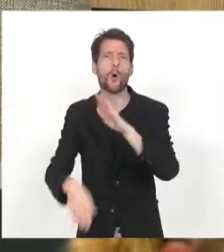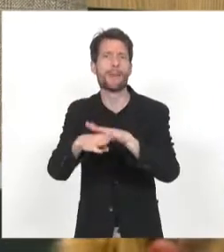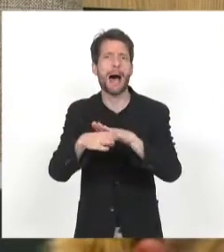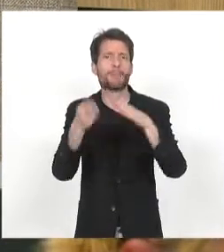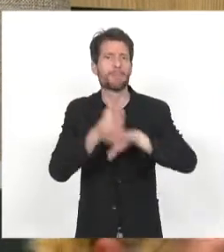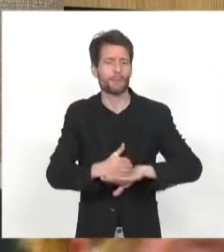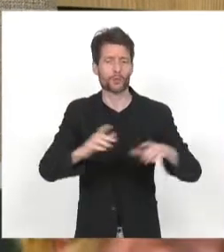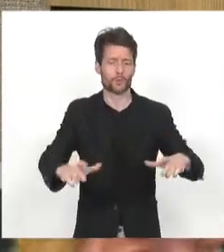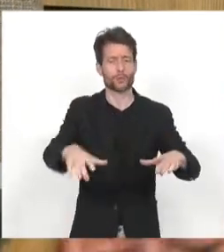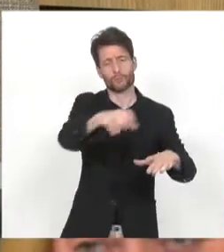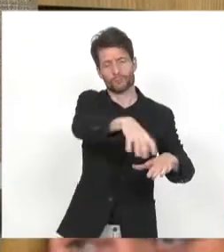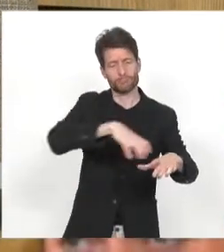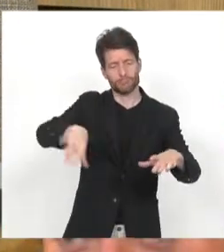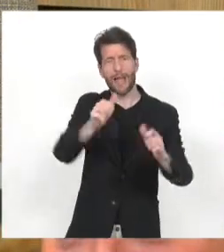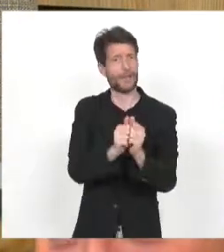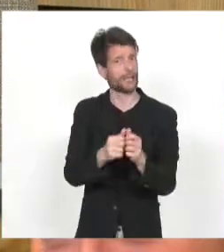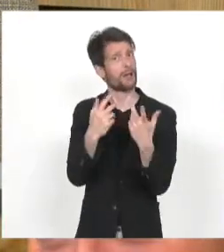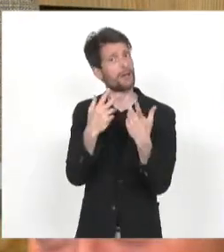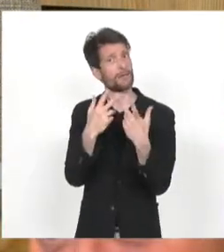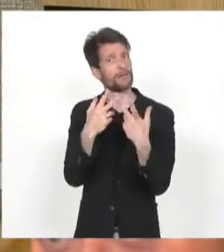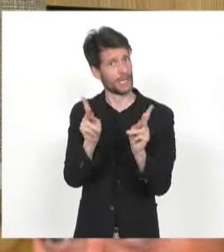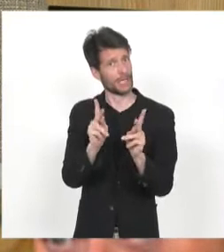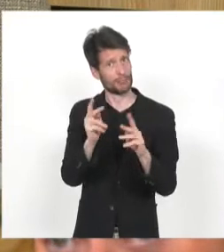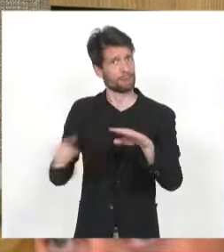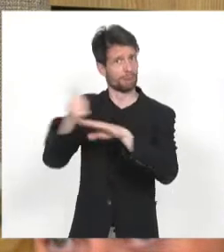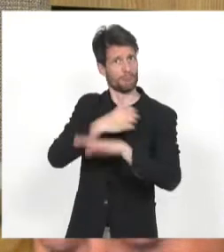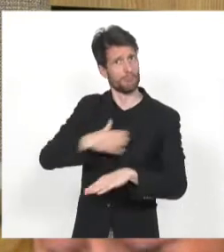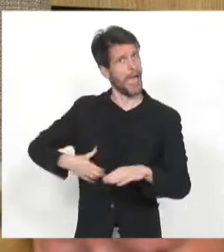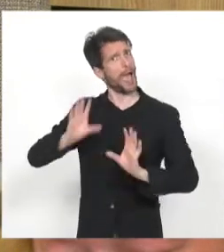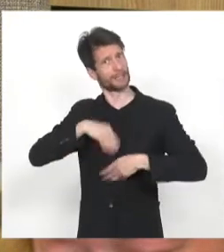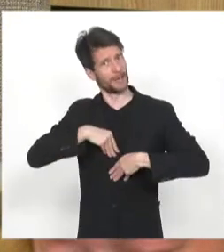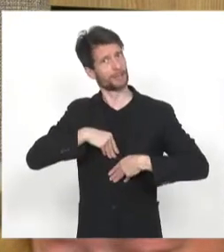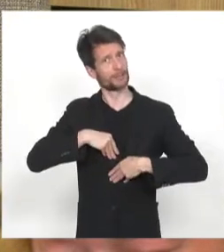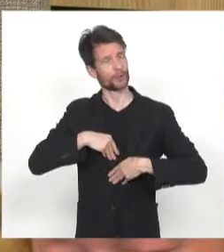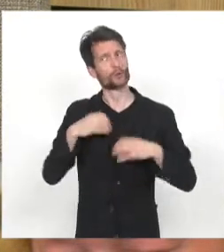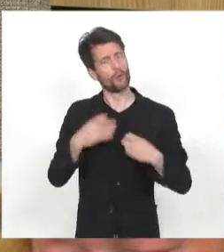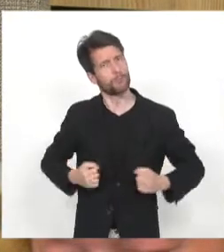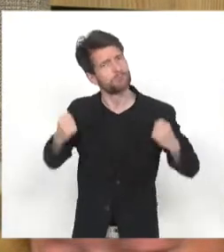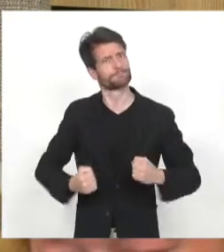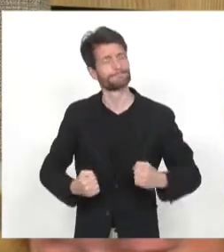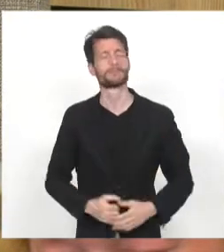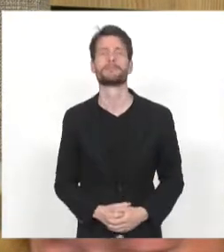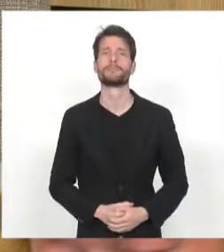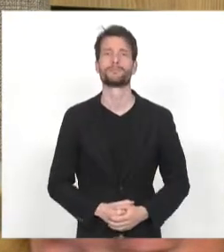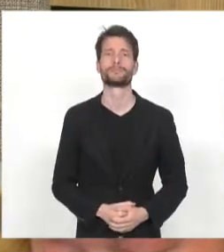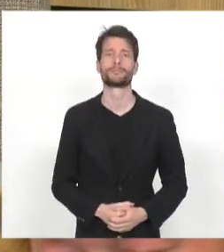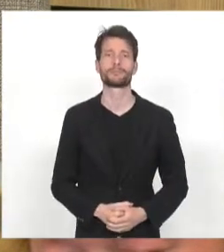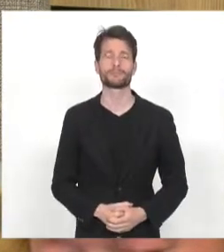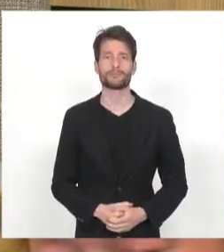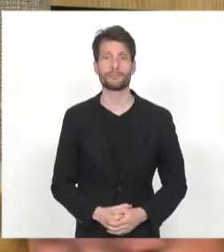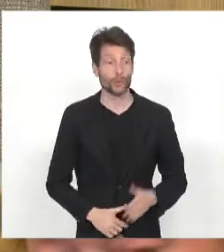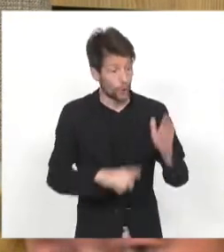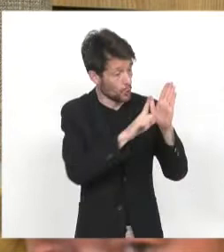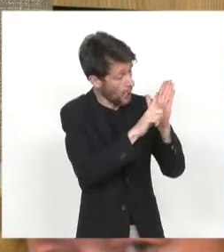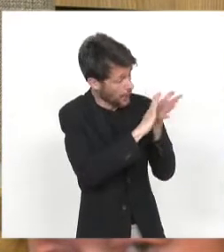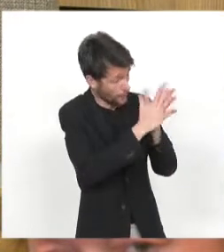dont les maires avaient accepté le principe de la ZFE et qui, pour plusieurs d'entre eux, s'étaient montrés très volontaires. L'évolution de la loi ne l'empêchait en